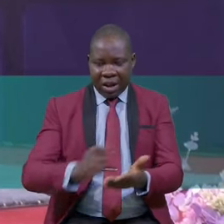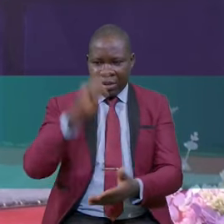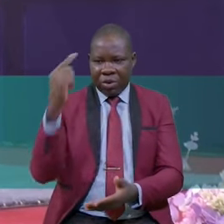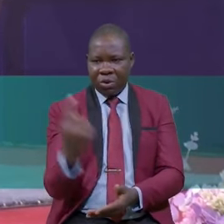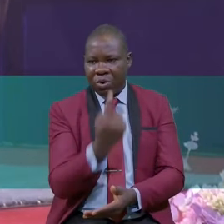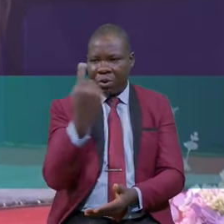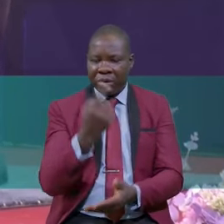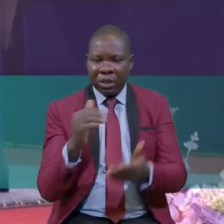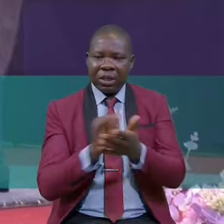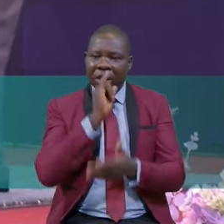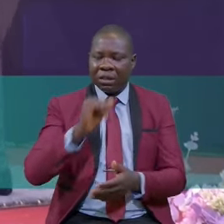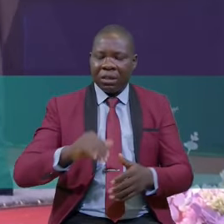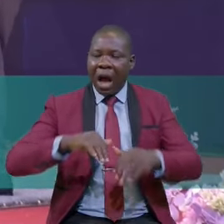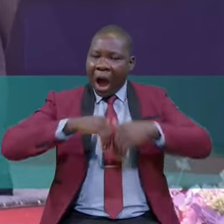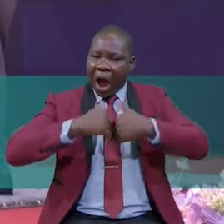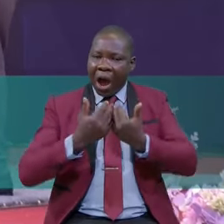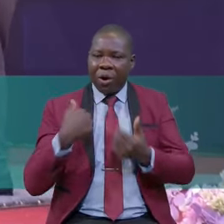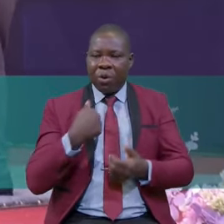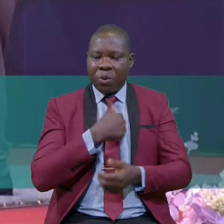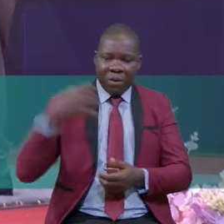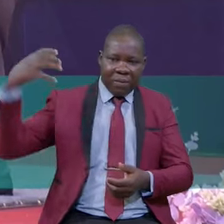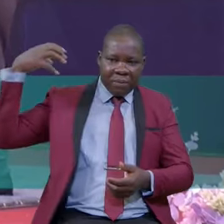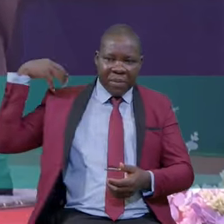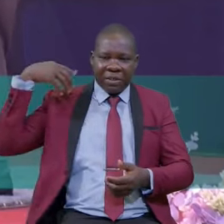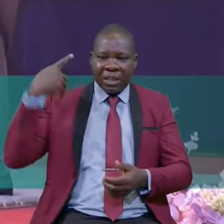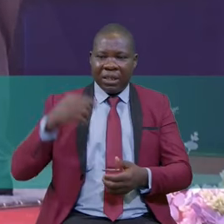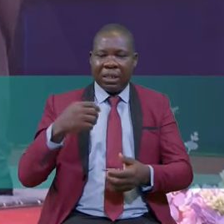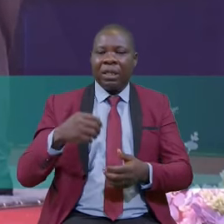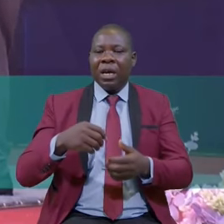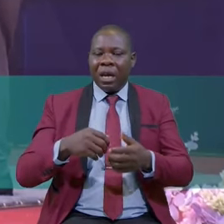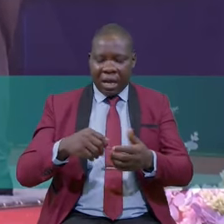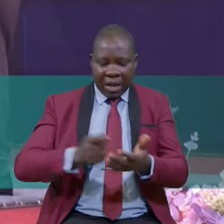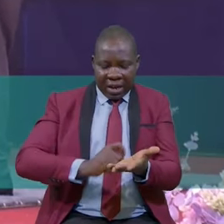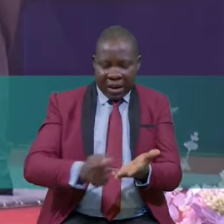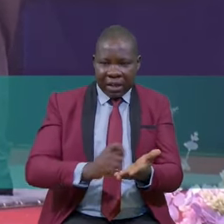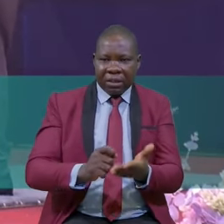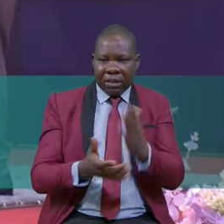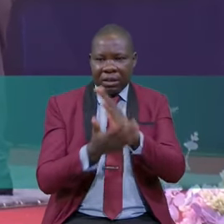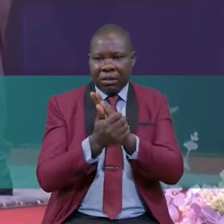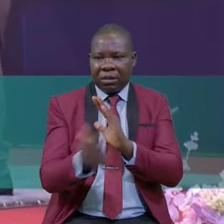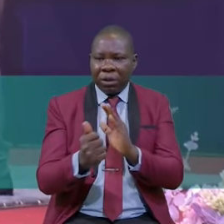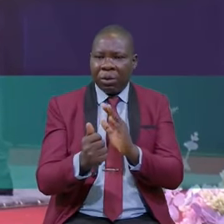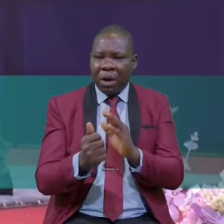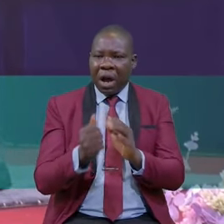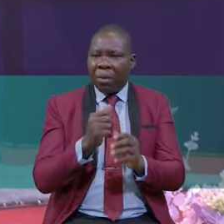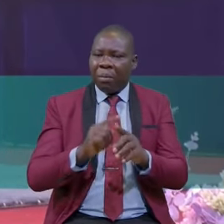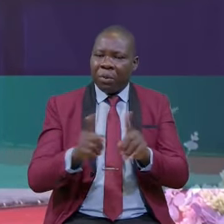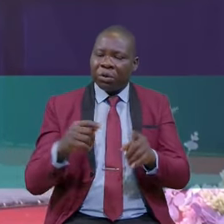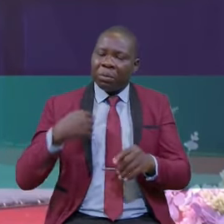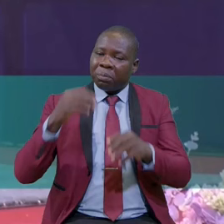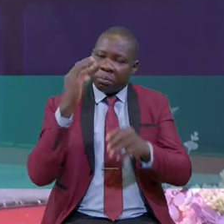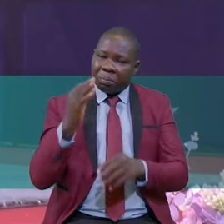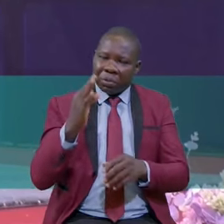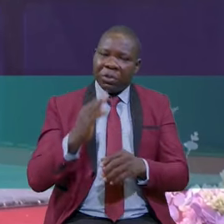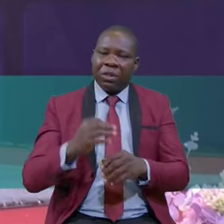pu maîtriser l'alphabet. L'écriture. Ainsi donc, nous prêchons fréquemment et nous prêchons avec